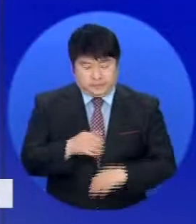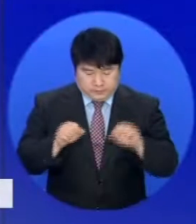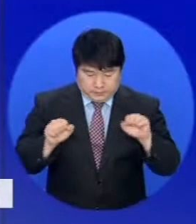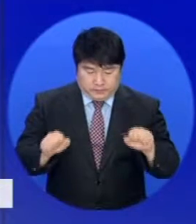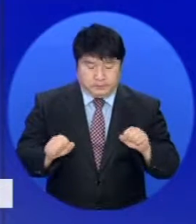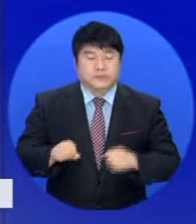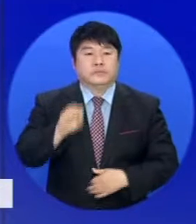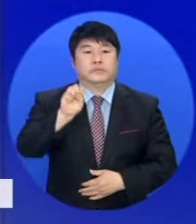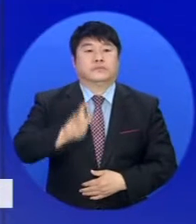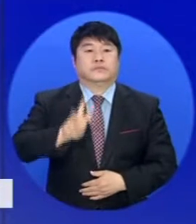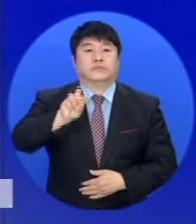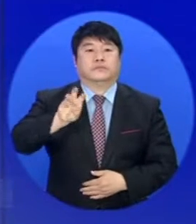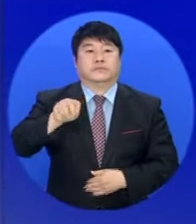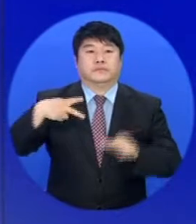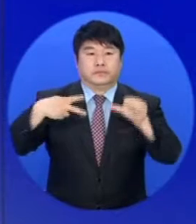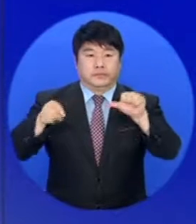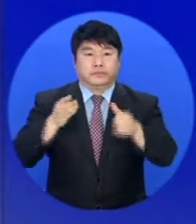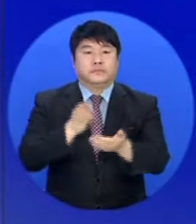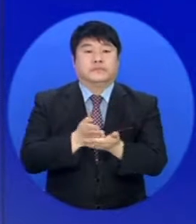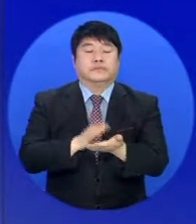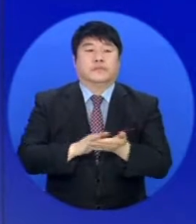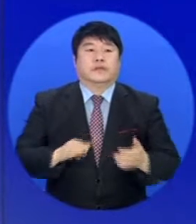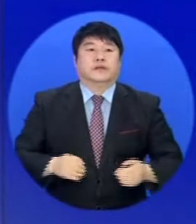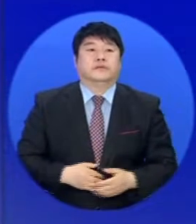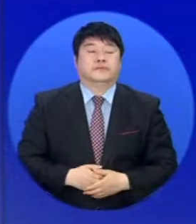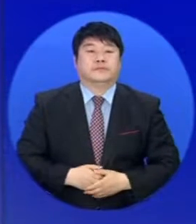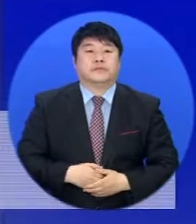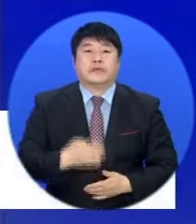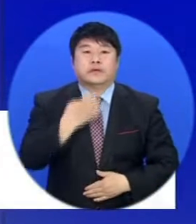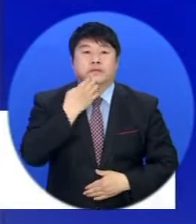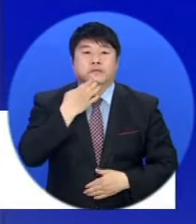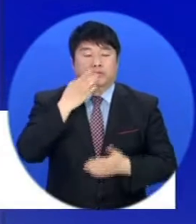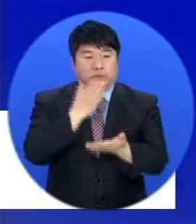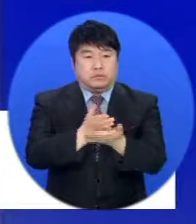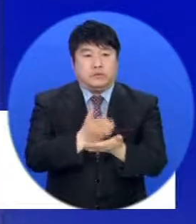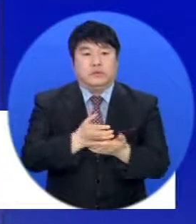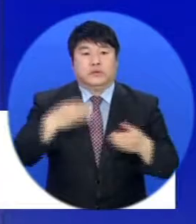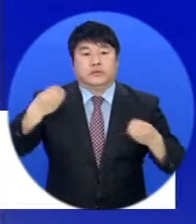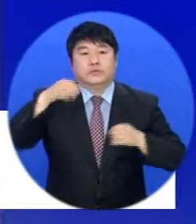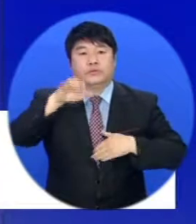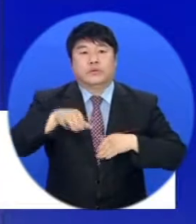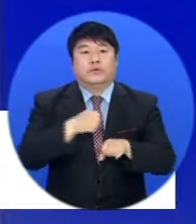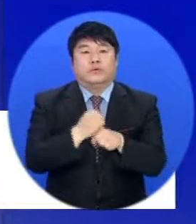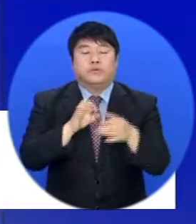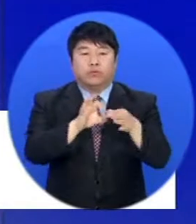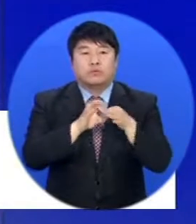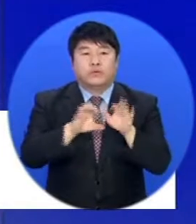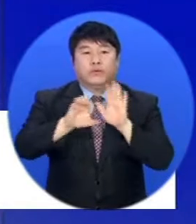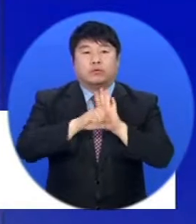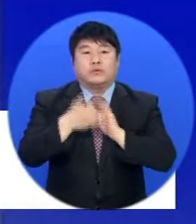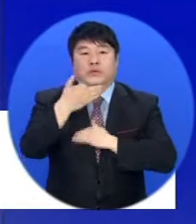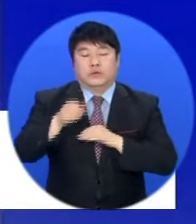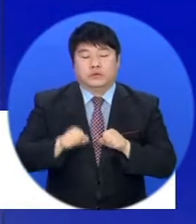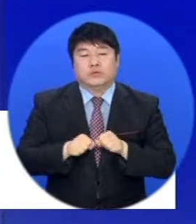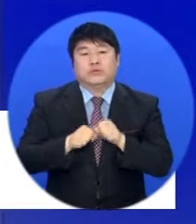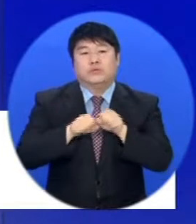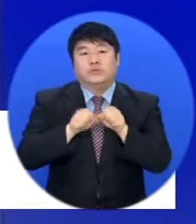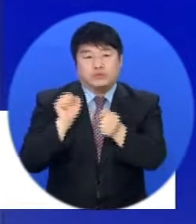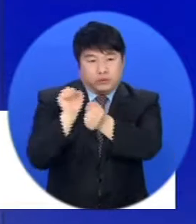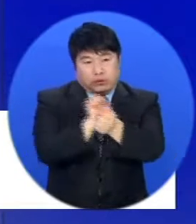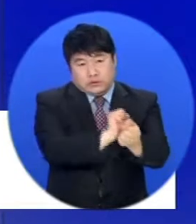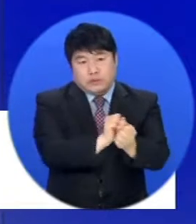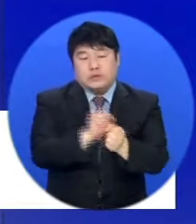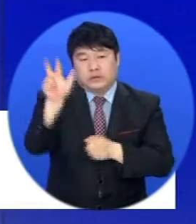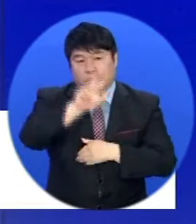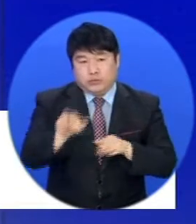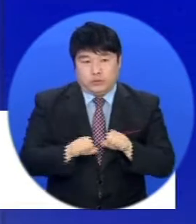여러분 안녕하십니까? 광주 MBC 5시 뉴스입니다. 서울 이태원 클럽과 관련한 코로나19 확진자가 전국적으로 확산하는